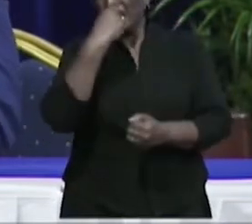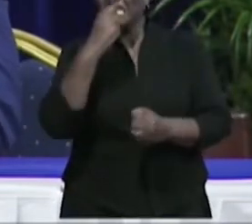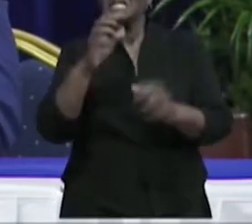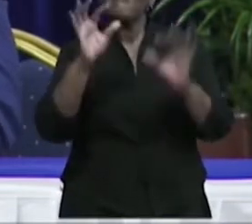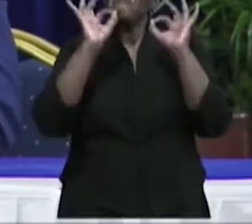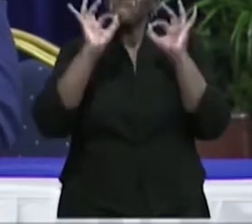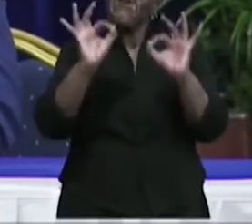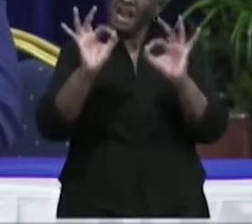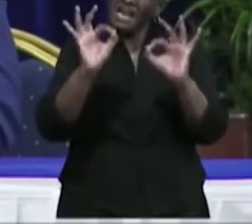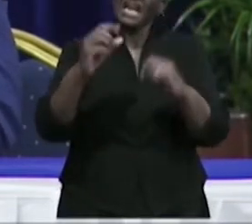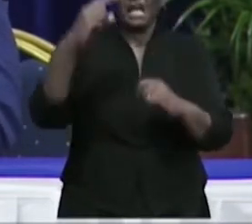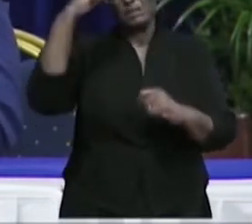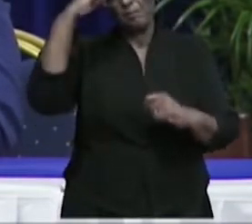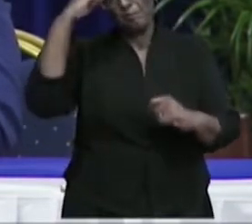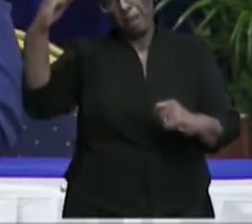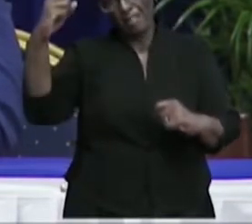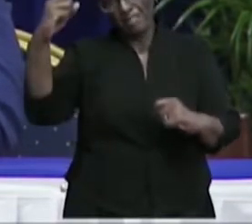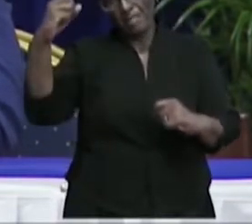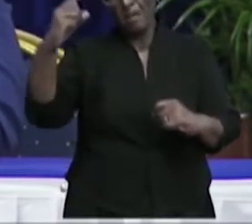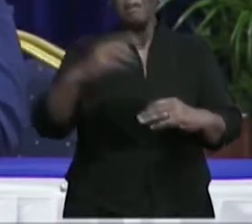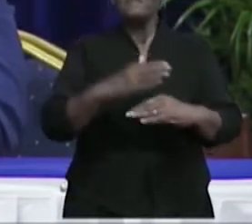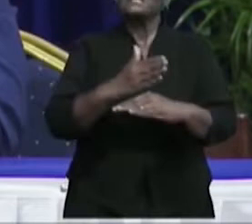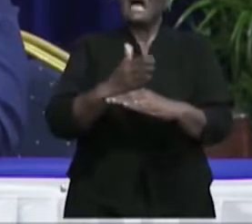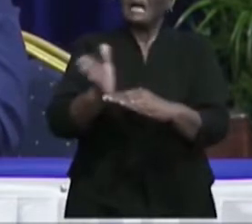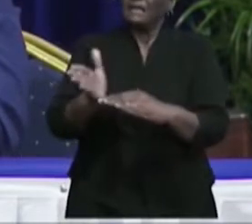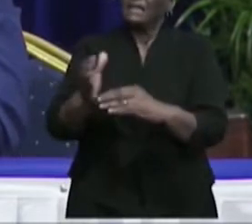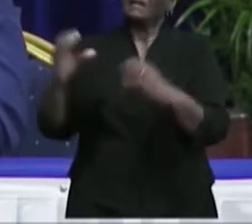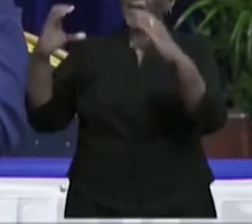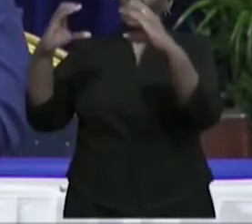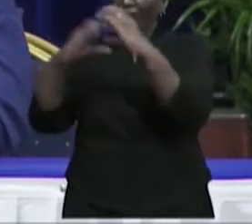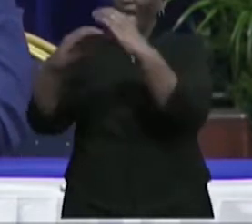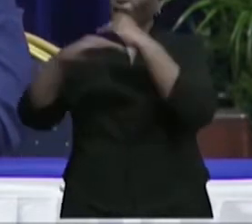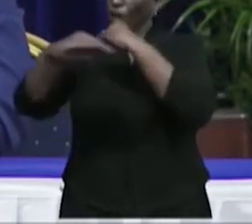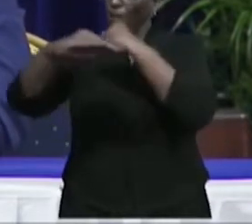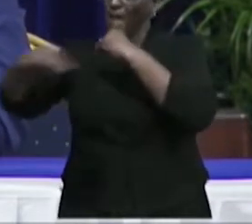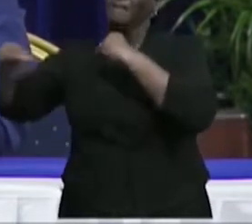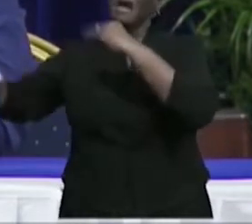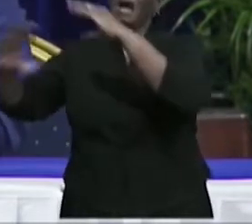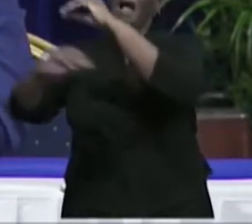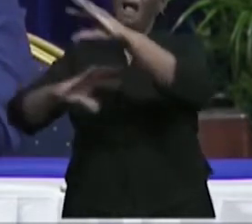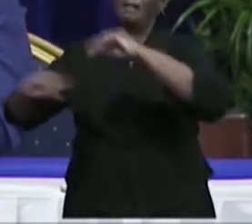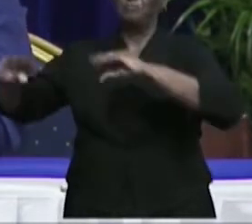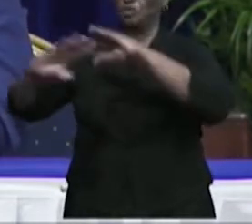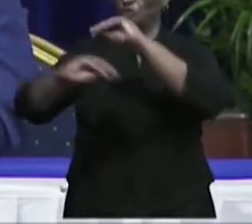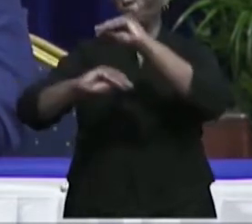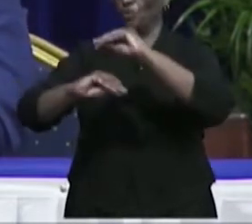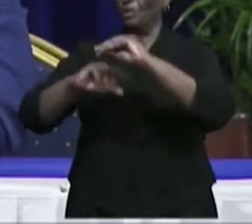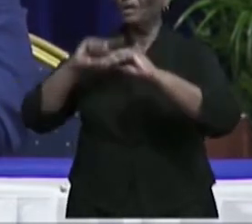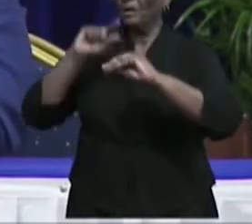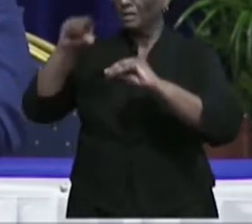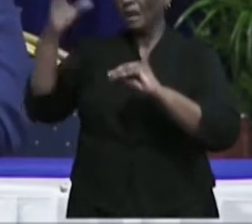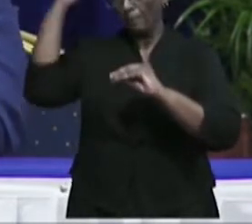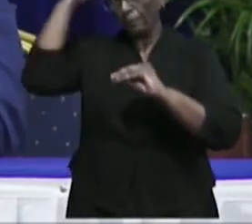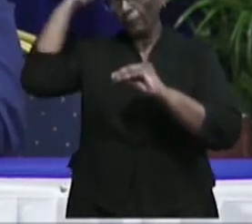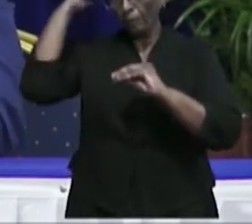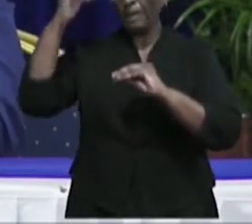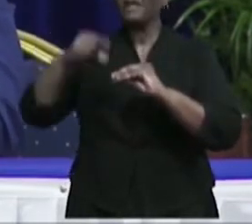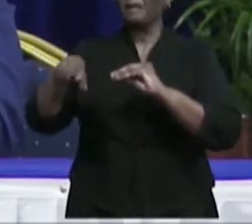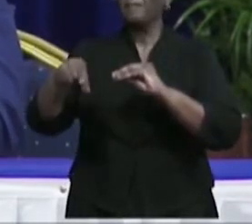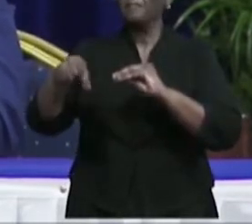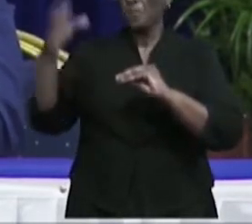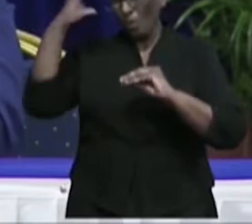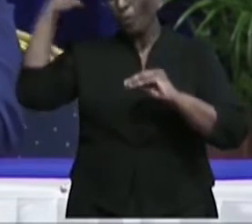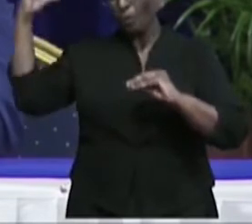voedselveiligheidsuitvoeringsplan. Maar dat is al gedeeld met alle landen in het Caribisch gebied, omdat u weet, die zitten met het grotere probleem waar wij nog land